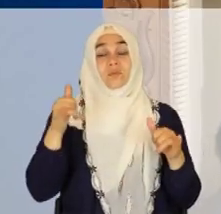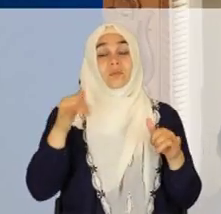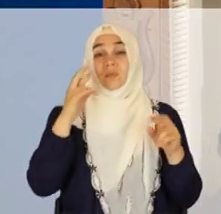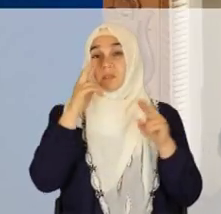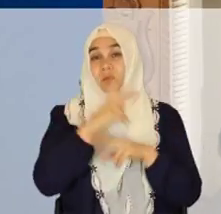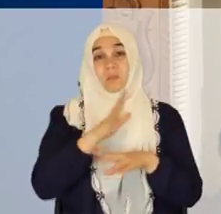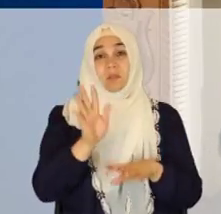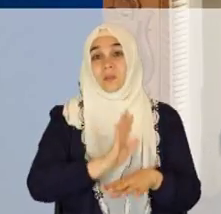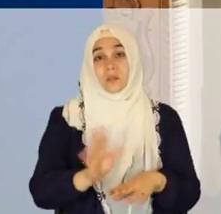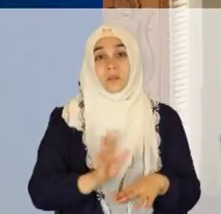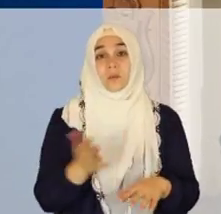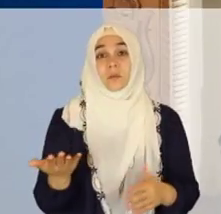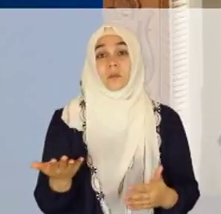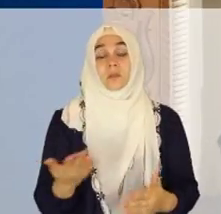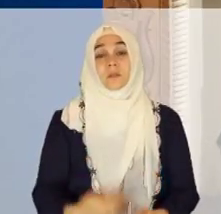bu unaqa bo'lmaydi.